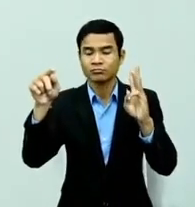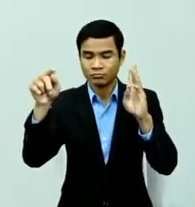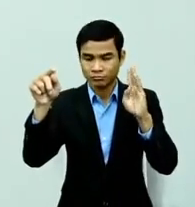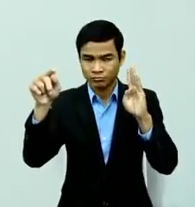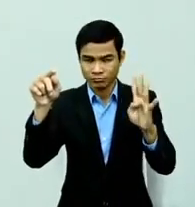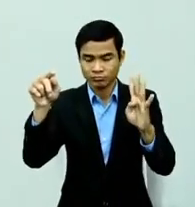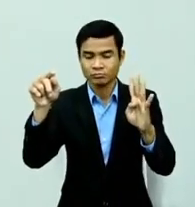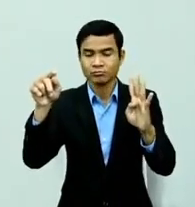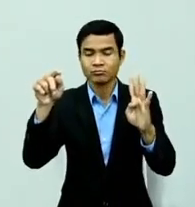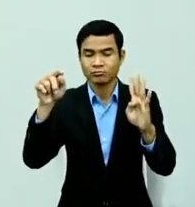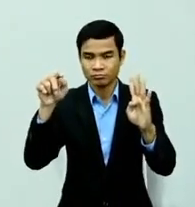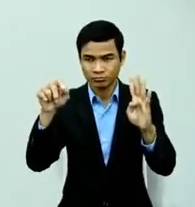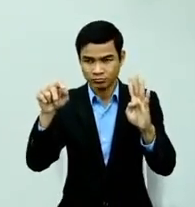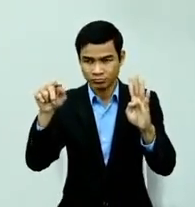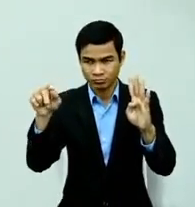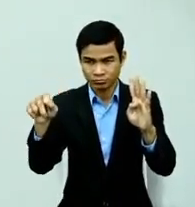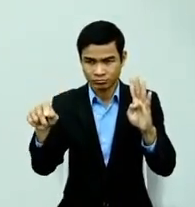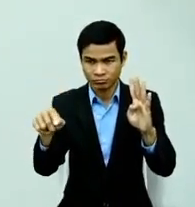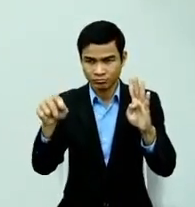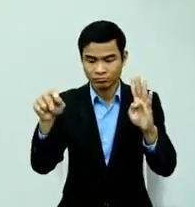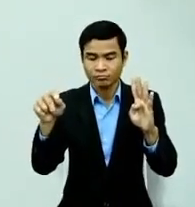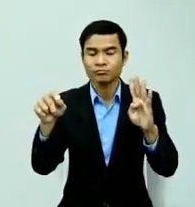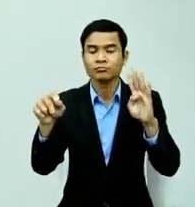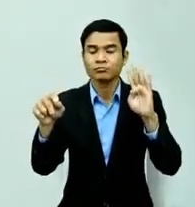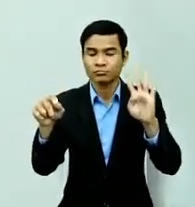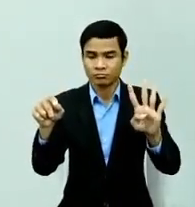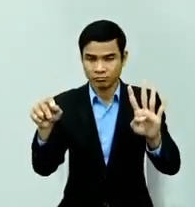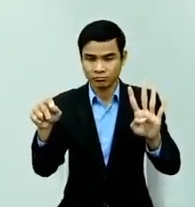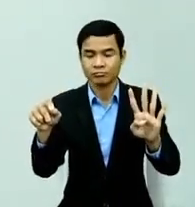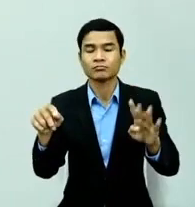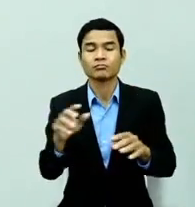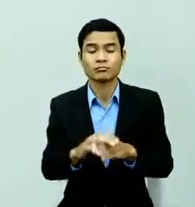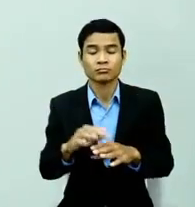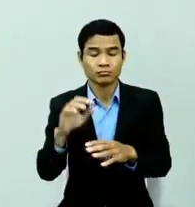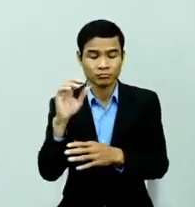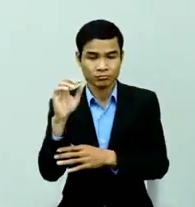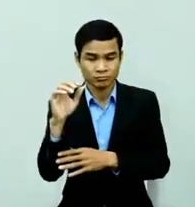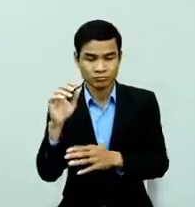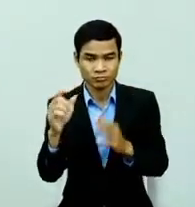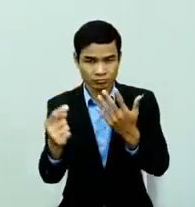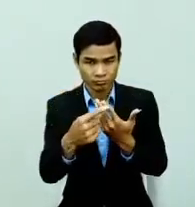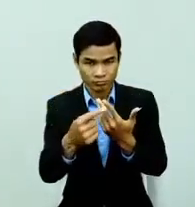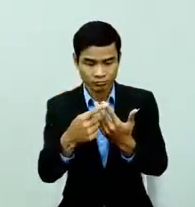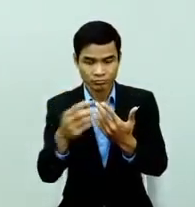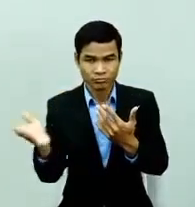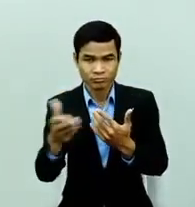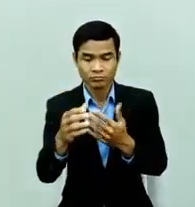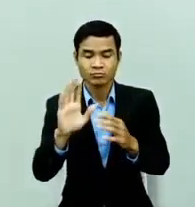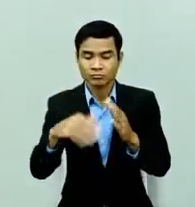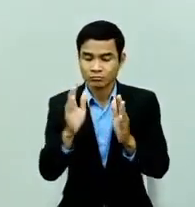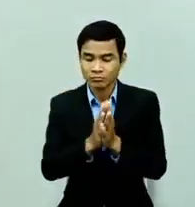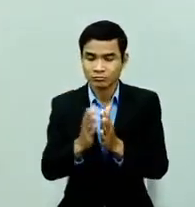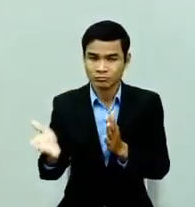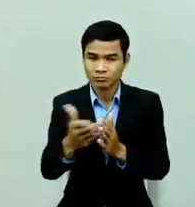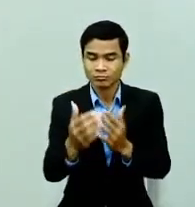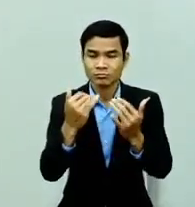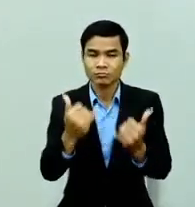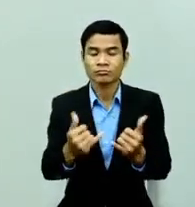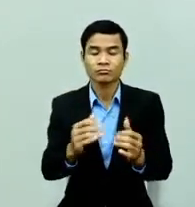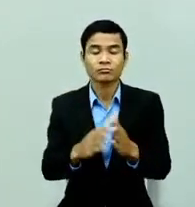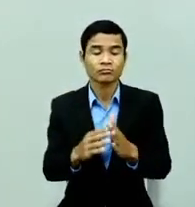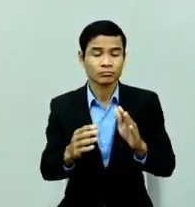លនាទី3ខ្សែកោងបិទជិតចលនាទី4ស្រាក់អោះអកូនកូនកូនឥឡូវកូ